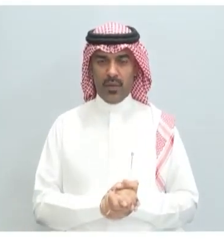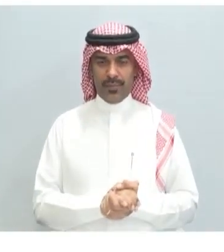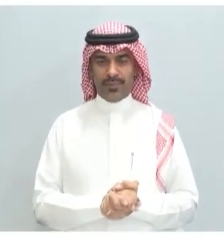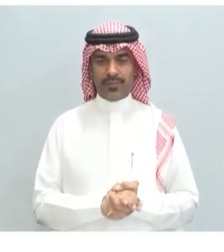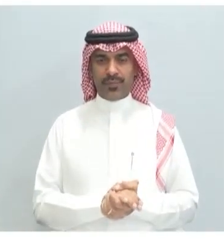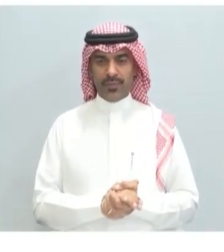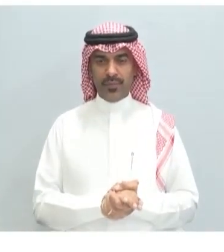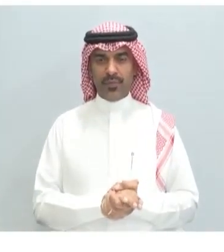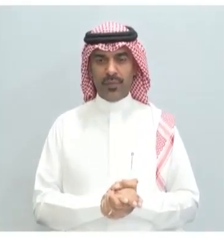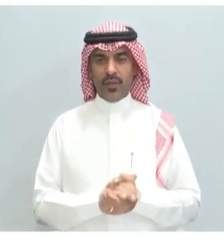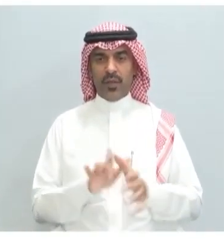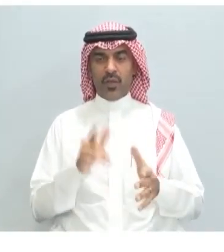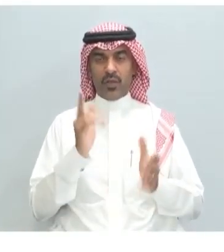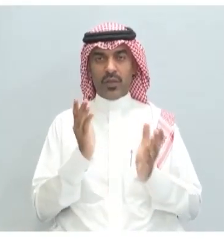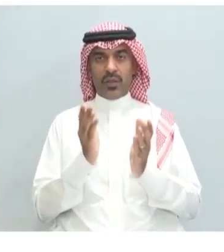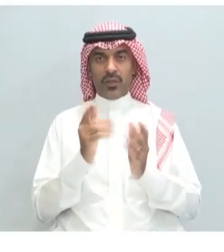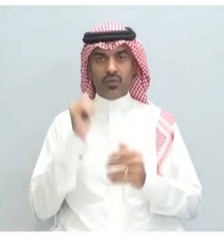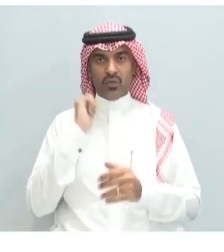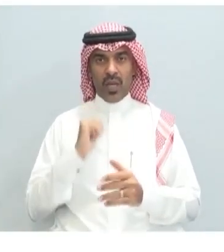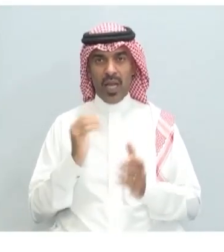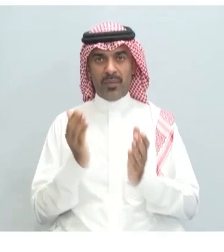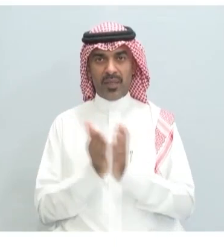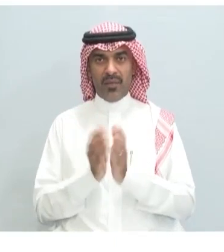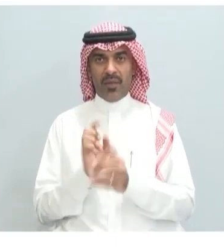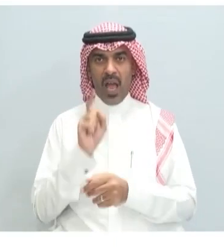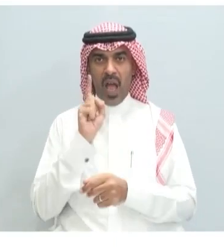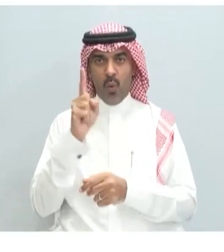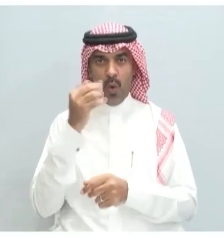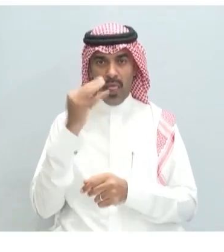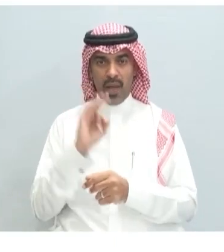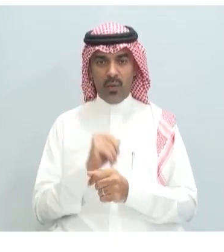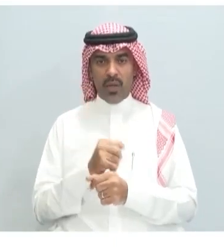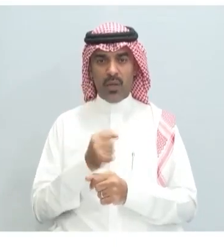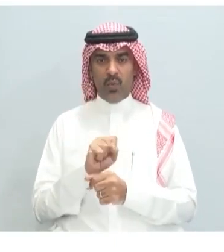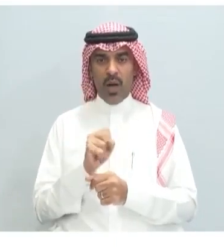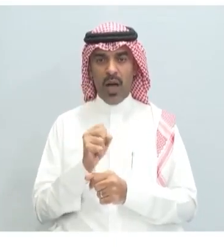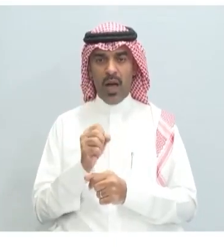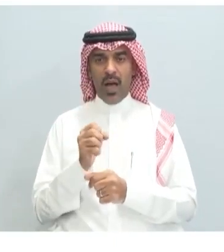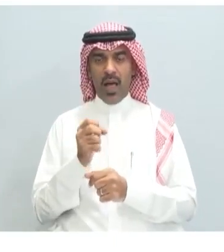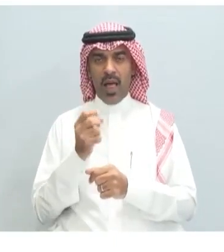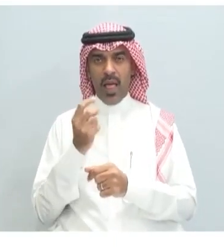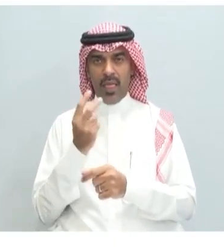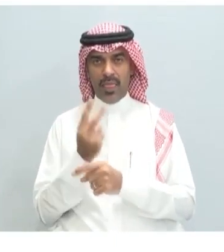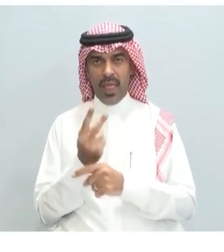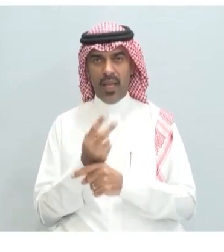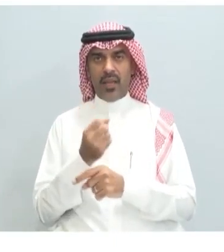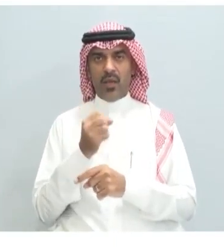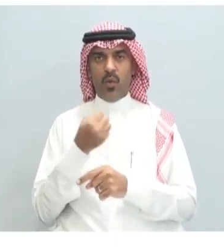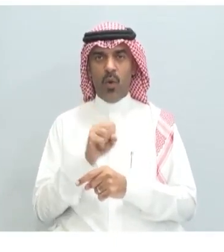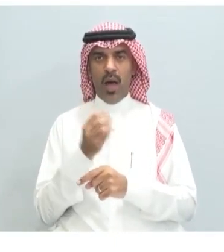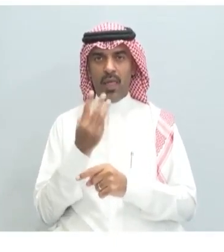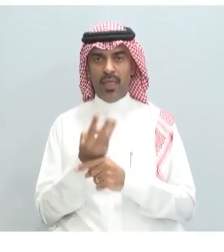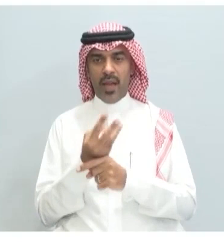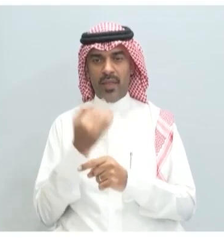الصف الاول الثانوي وفي الصف الثالث والثاني والثالث الثانوي بهذا الشكل ويريد اختيار طالب ليترشح